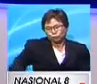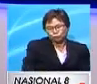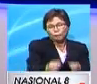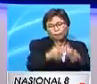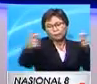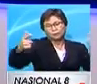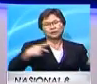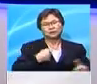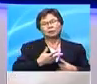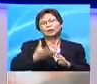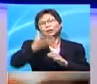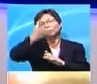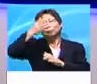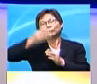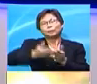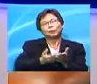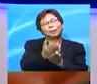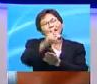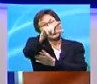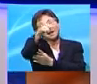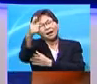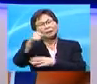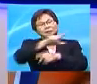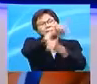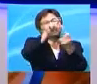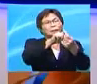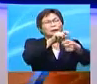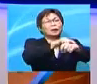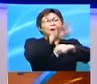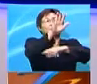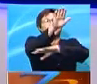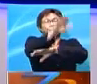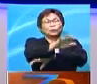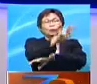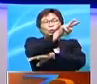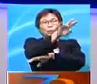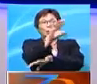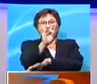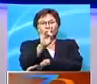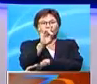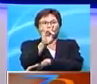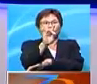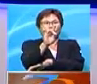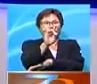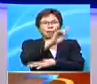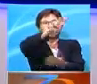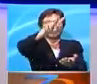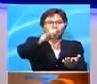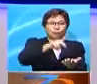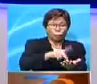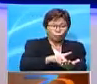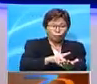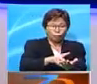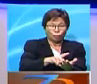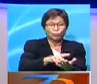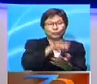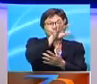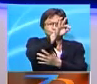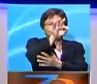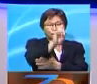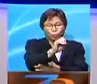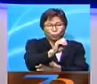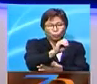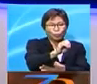perkembangan seterusnya terdahulu tepat pukul pukul 5 petang tadi 28 pusat mengundi yang mempunyai 90